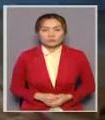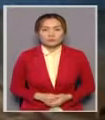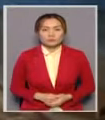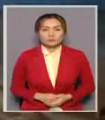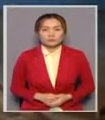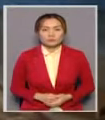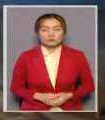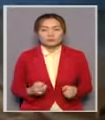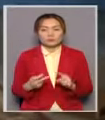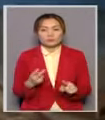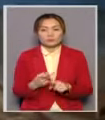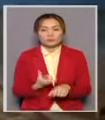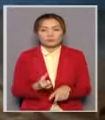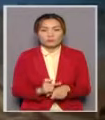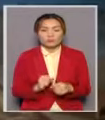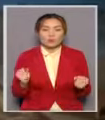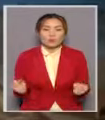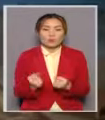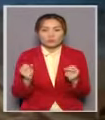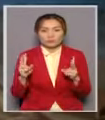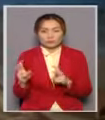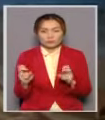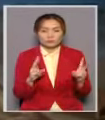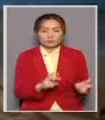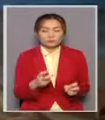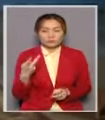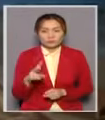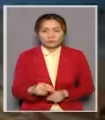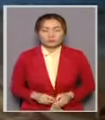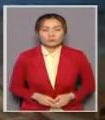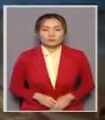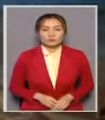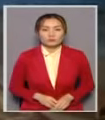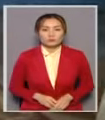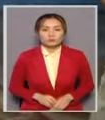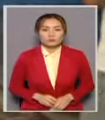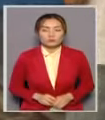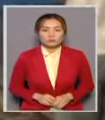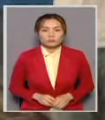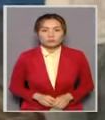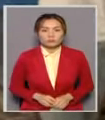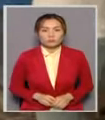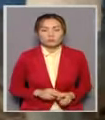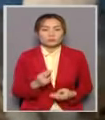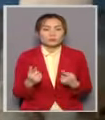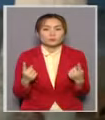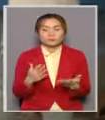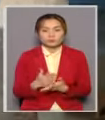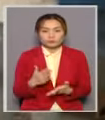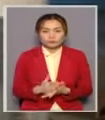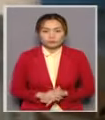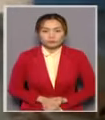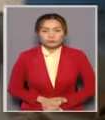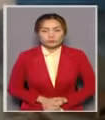түсте, екіншісі более холодный деп та. Оның ішінде адам бейнелері бар. Бірақ